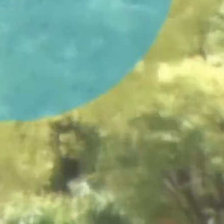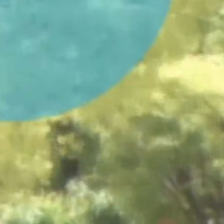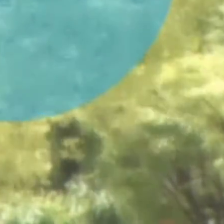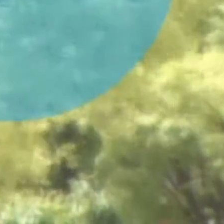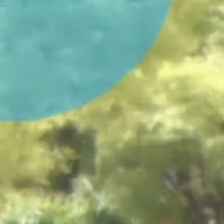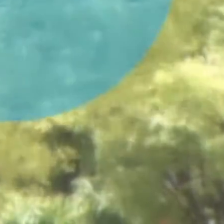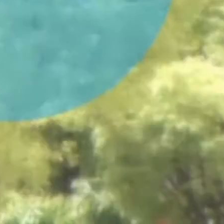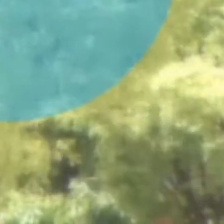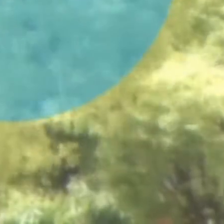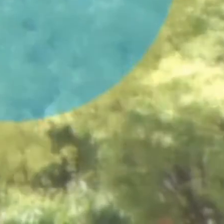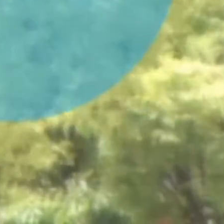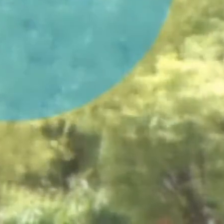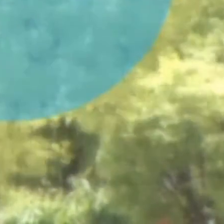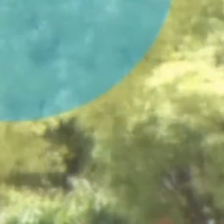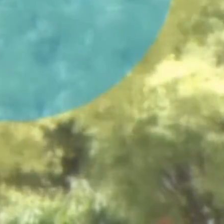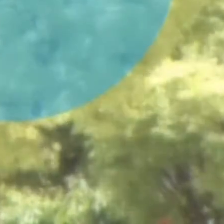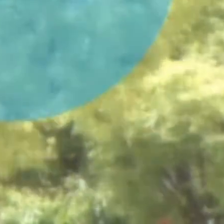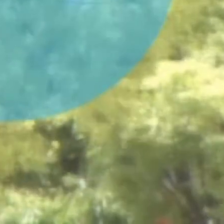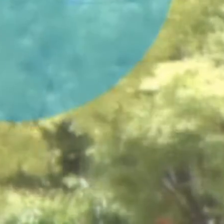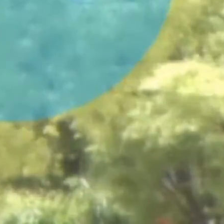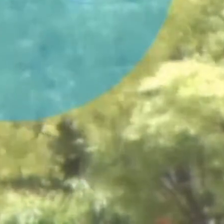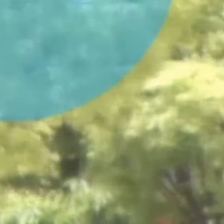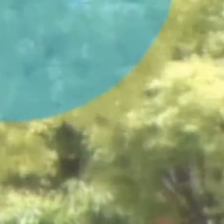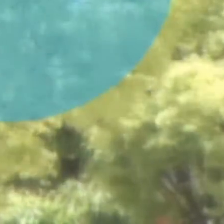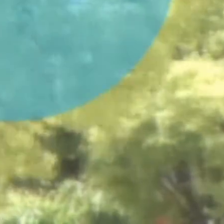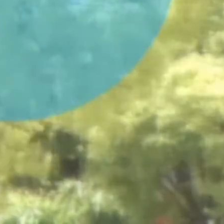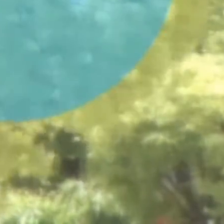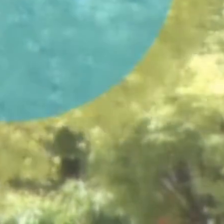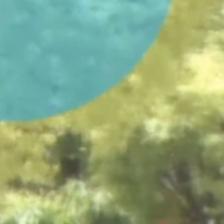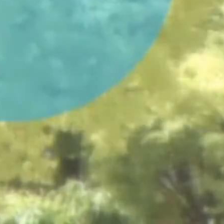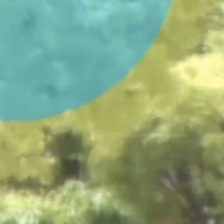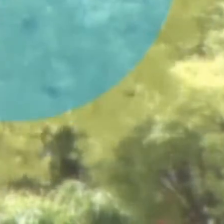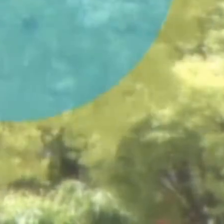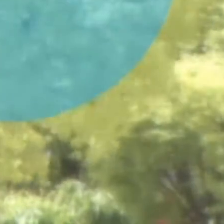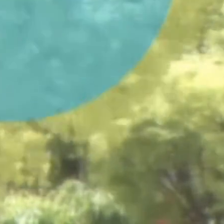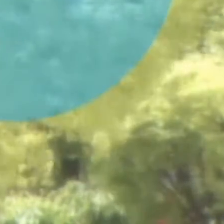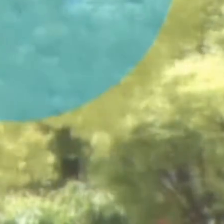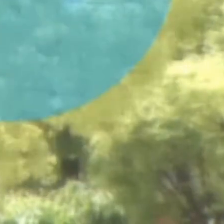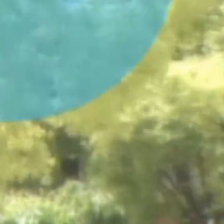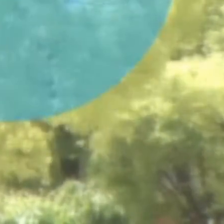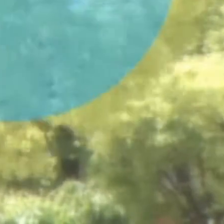咳、喉の痛み、そして鼻水などが中心。